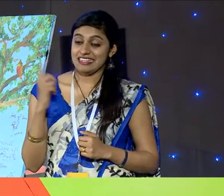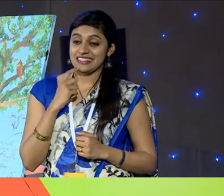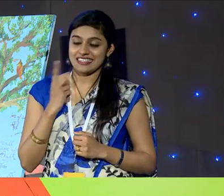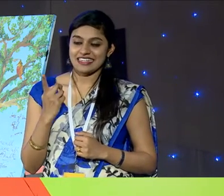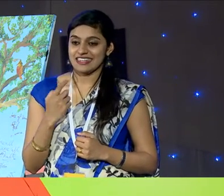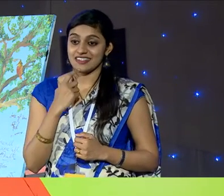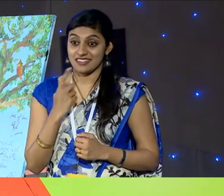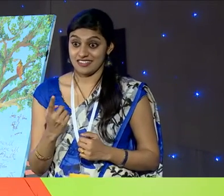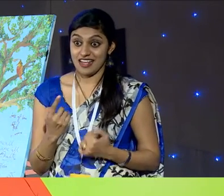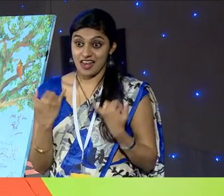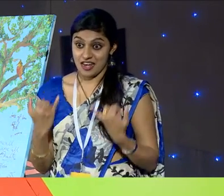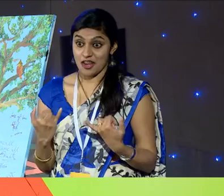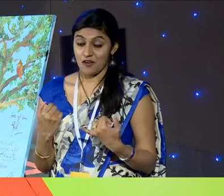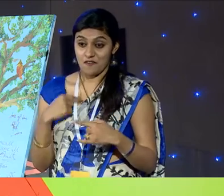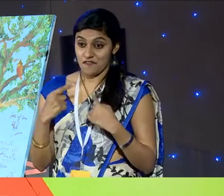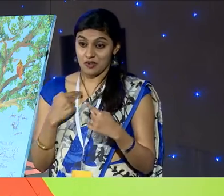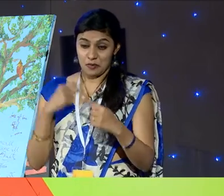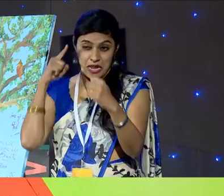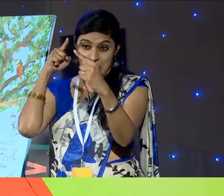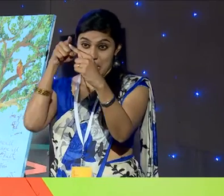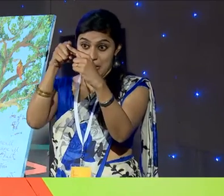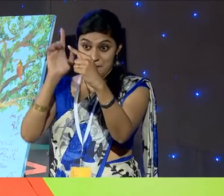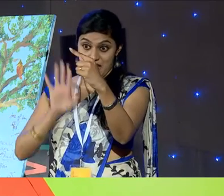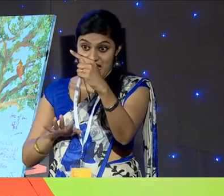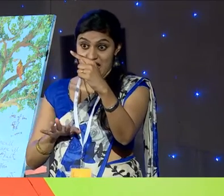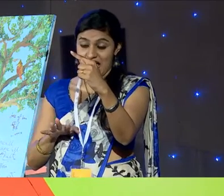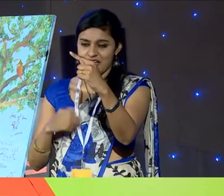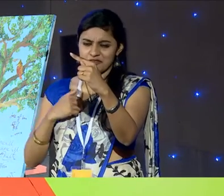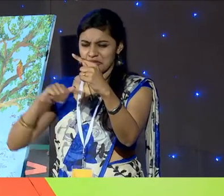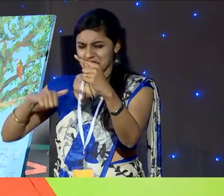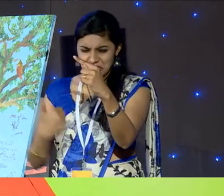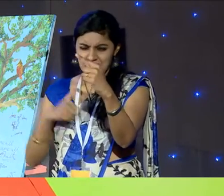लेकिन तकलीफों को ये जरूर बताओ कि तुम्हारी मंजिलें कहाँ हैं।